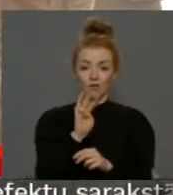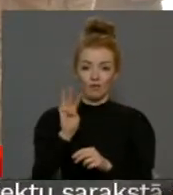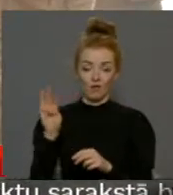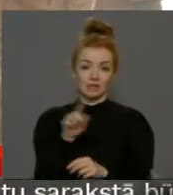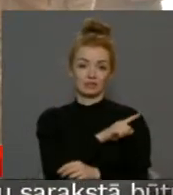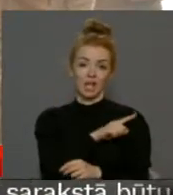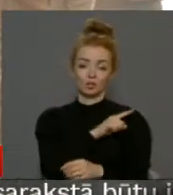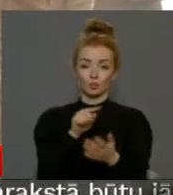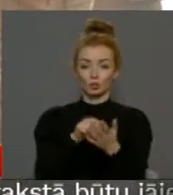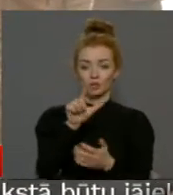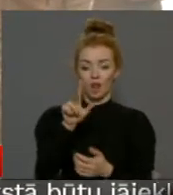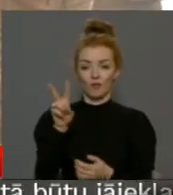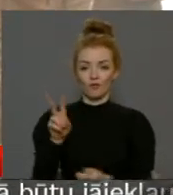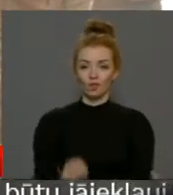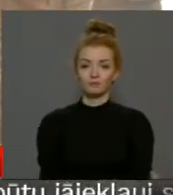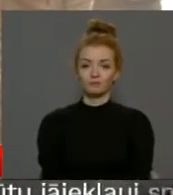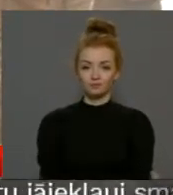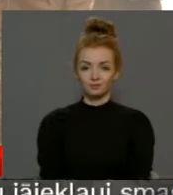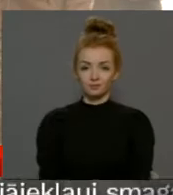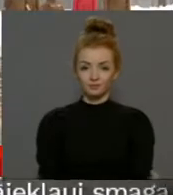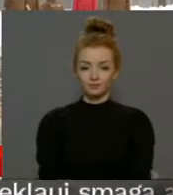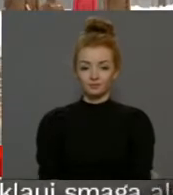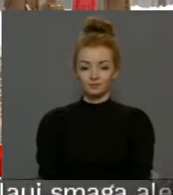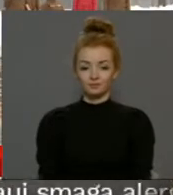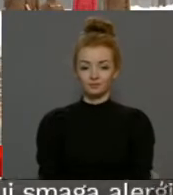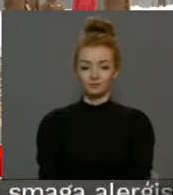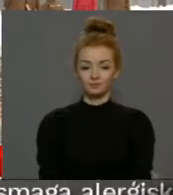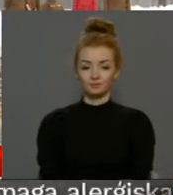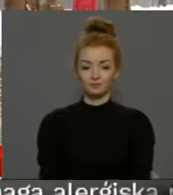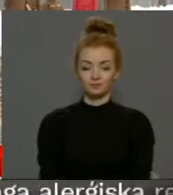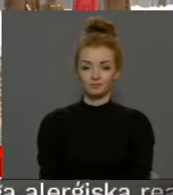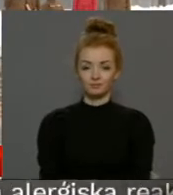sargs.lv. Dāvids Freidenfelds, Ivans Milovs, Latvijas televīzija.